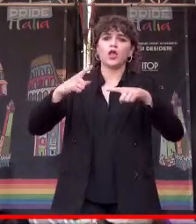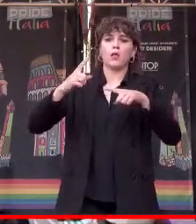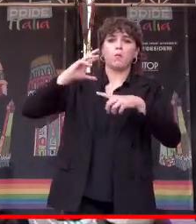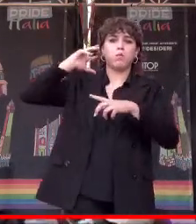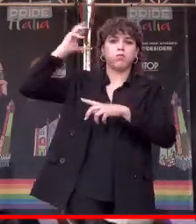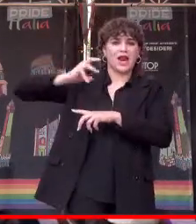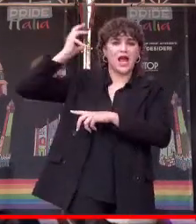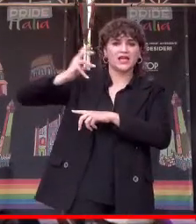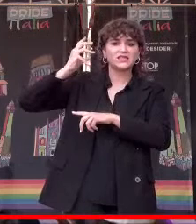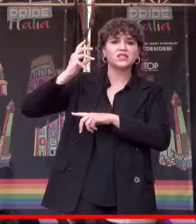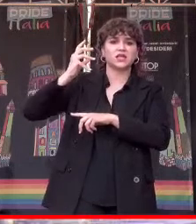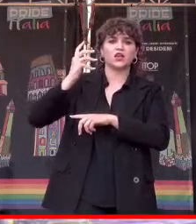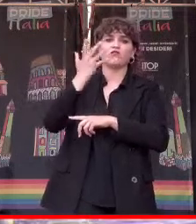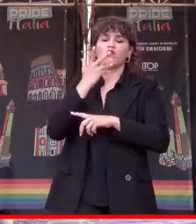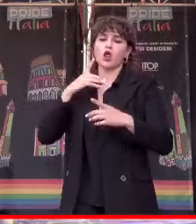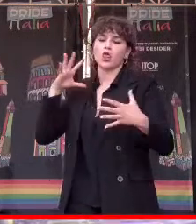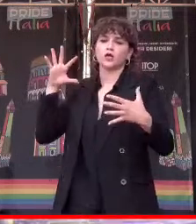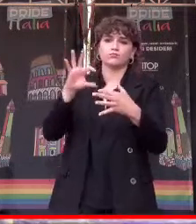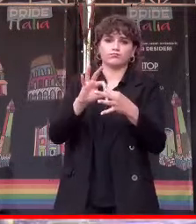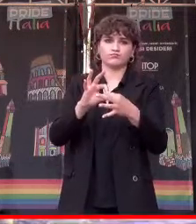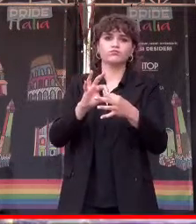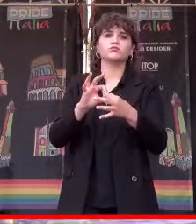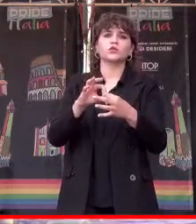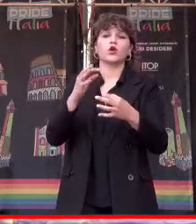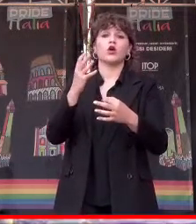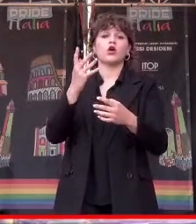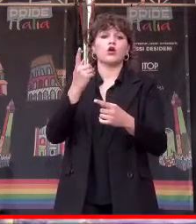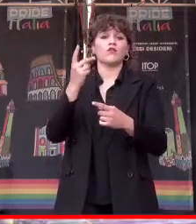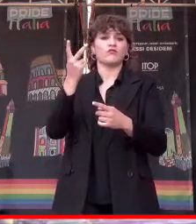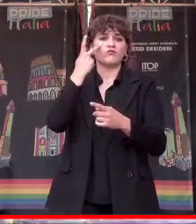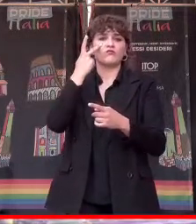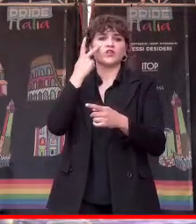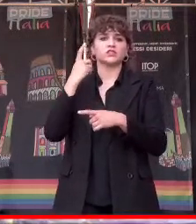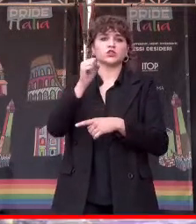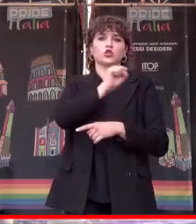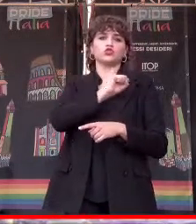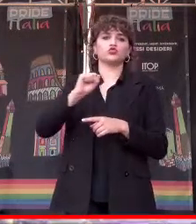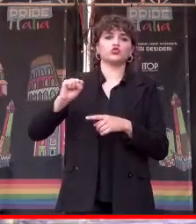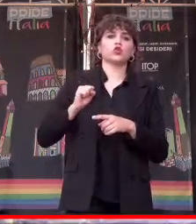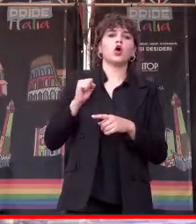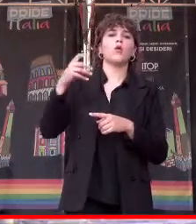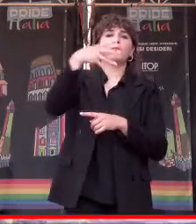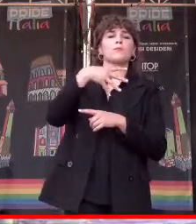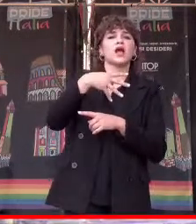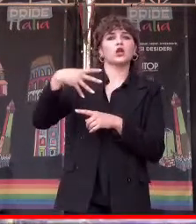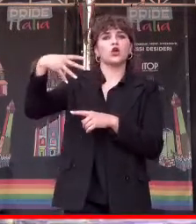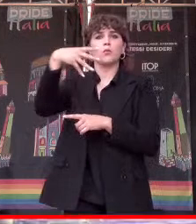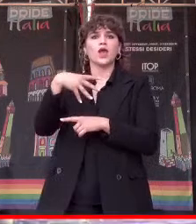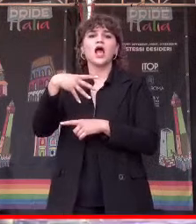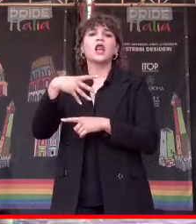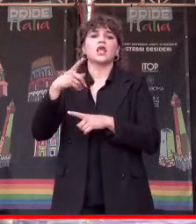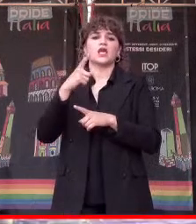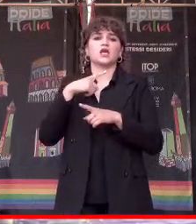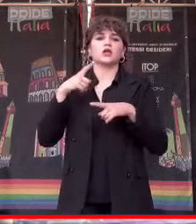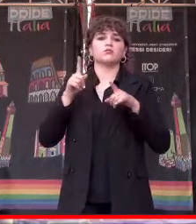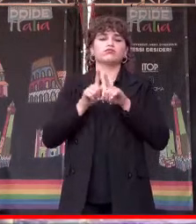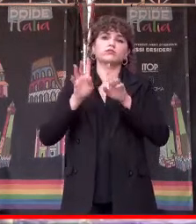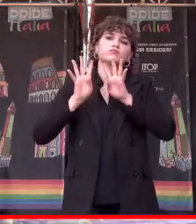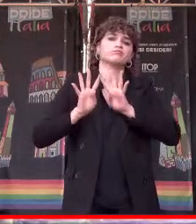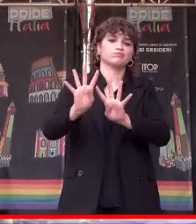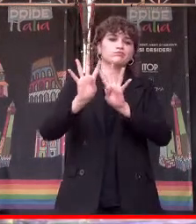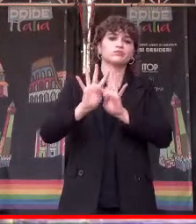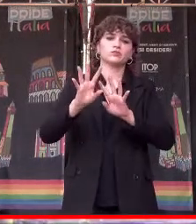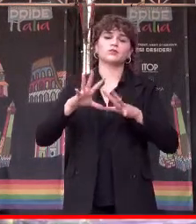Quello che a giugno ho visto anche il Mario Mieli presente, ci vede sfilare insieme. L'ultima cosa che voglio dire, e ve la lascio